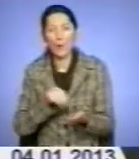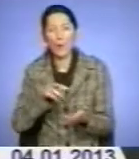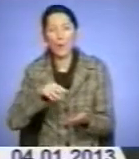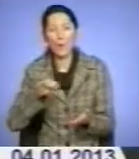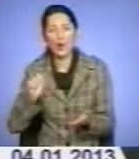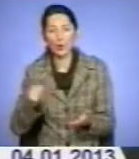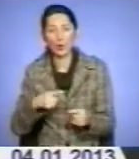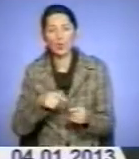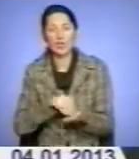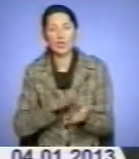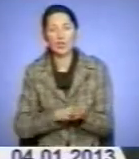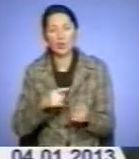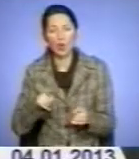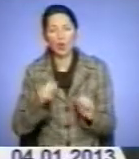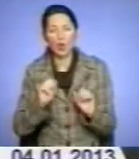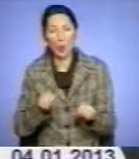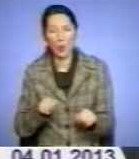речового права, тобто обтяження,